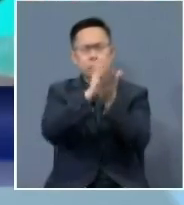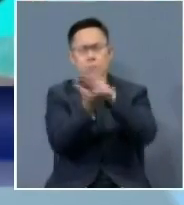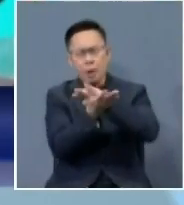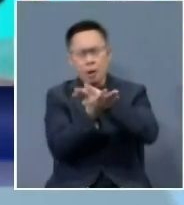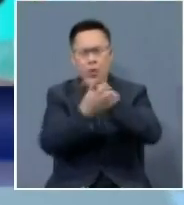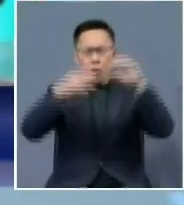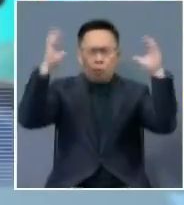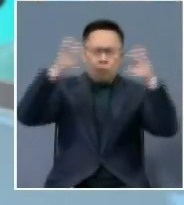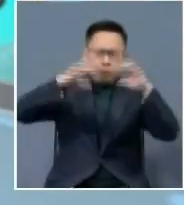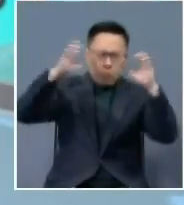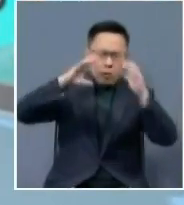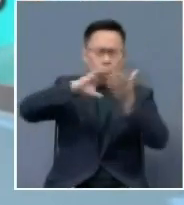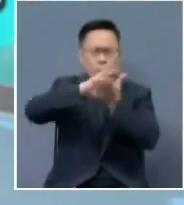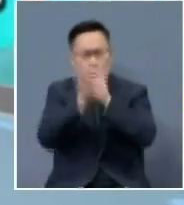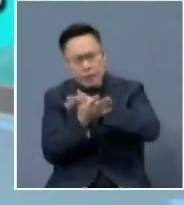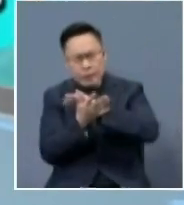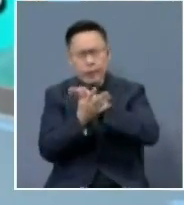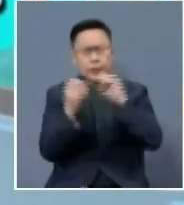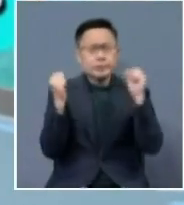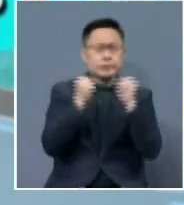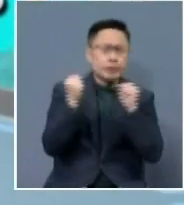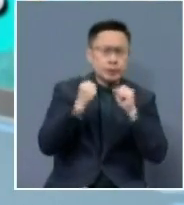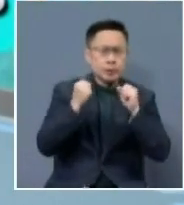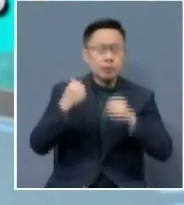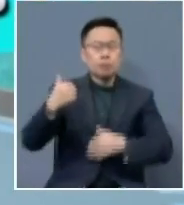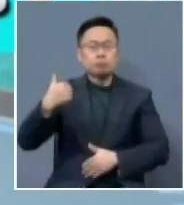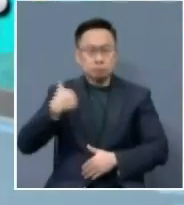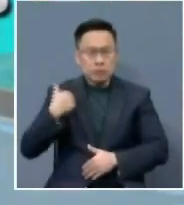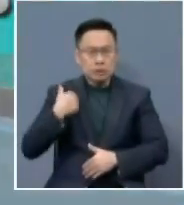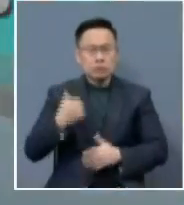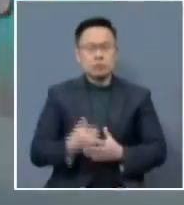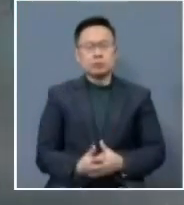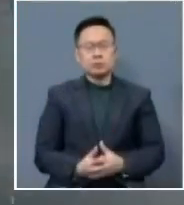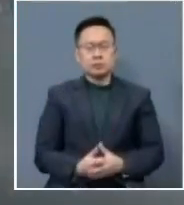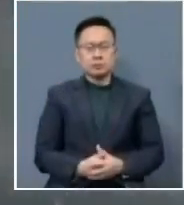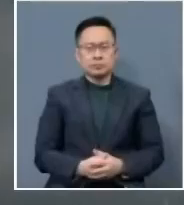ฟ้าคะนองเกิดขึ้นและอากาศก็เย็นลงอีกด้วยนะ